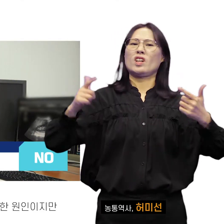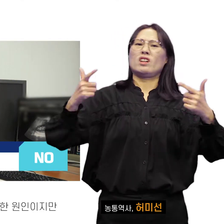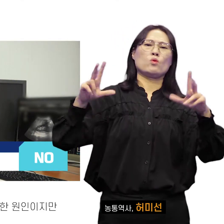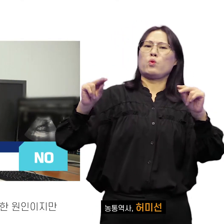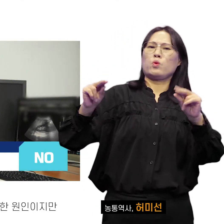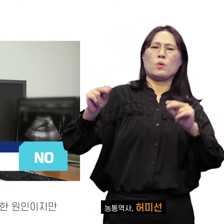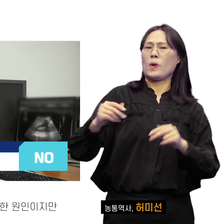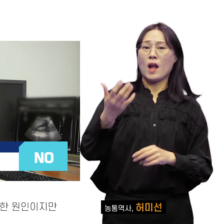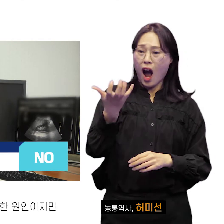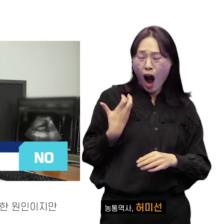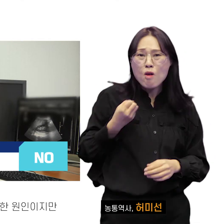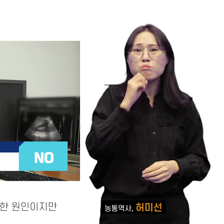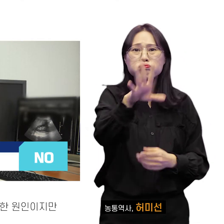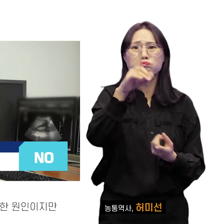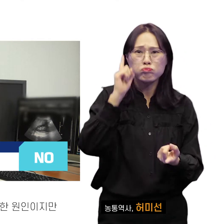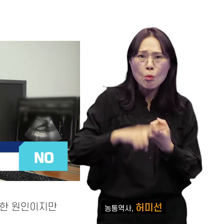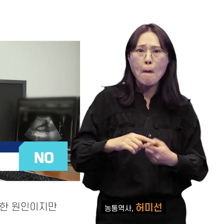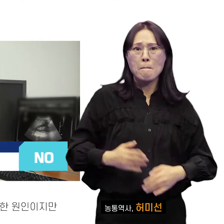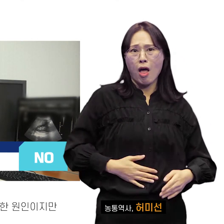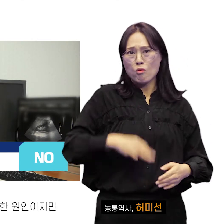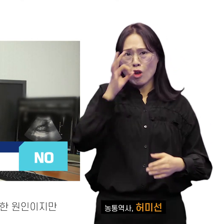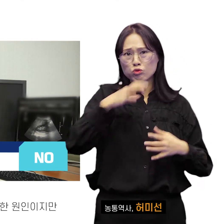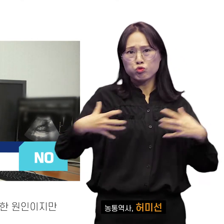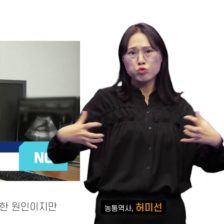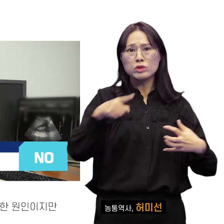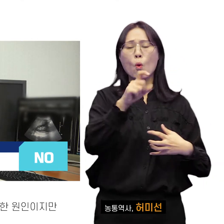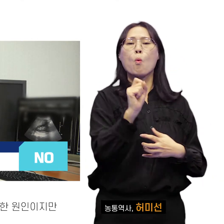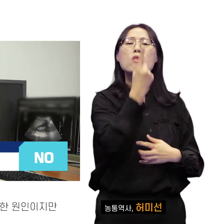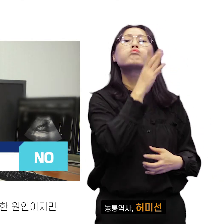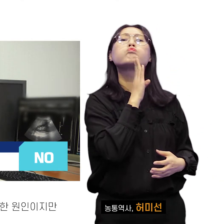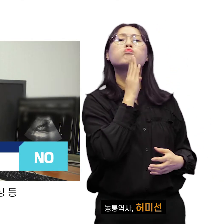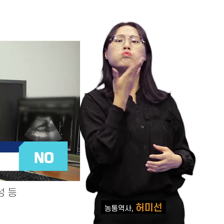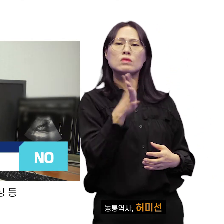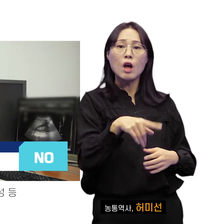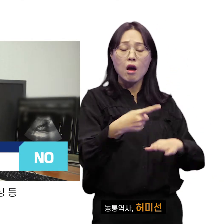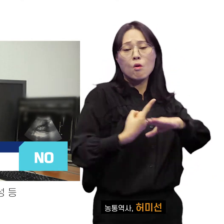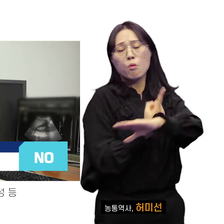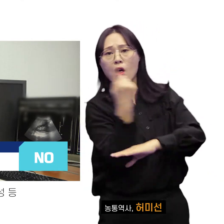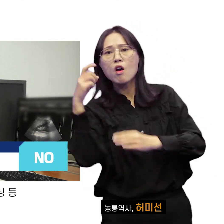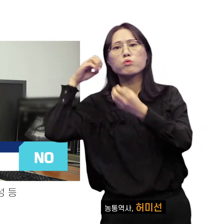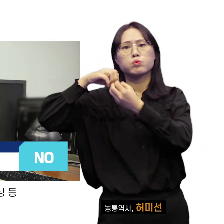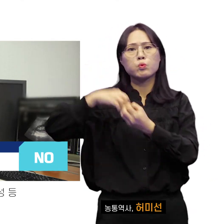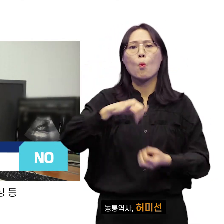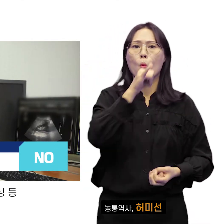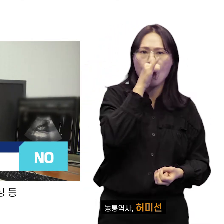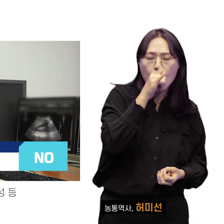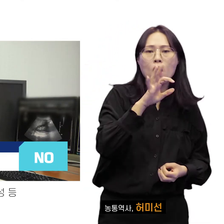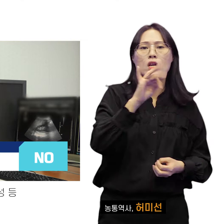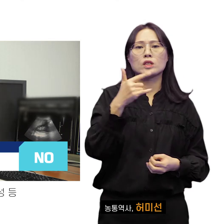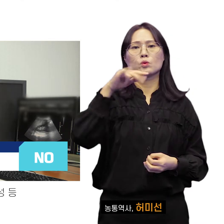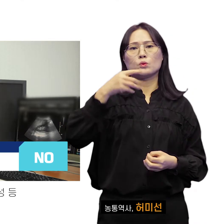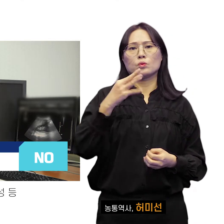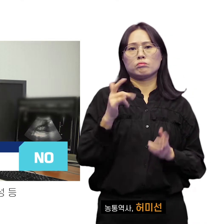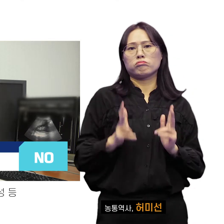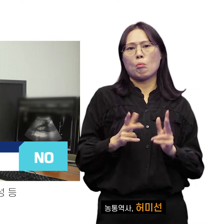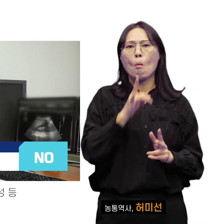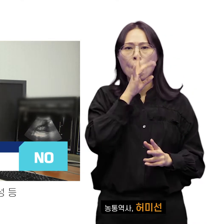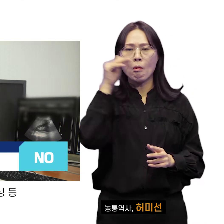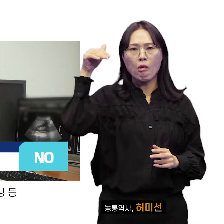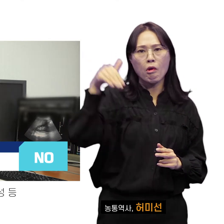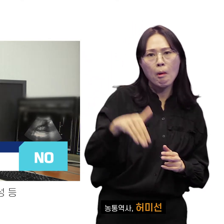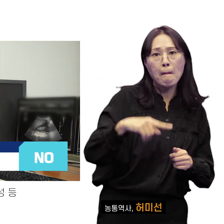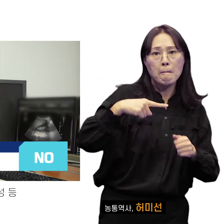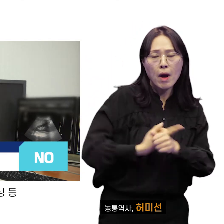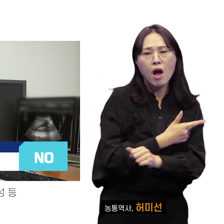아닙니다. 앞서 말씀드린 대로 복부 비만이 주요한 원인이지만 그 외에도 유전적 소인, 인슐린 저항성 등